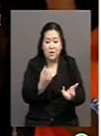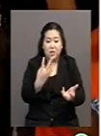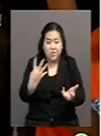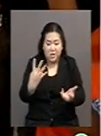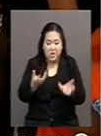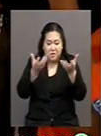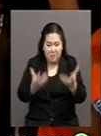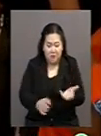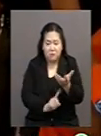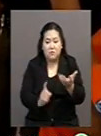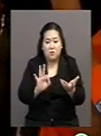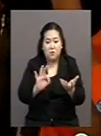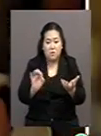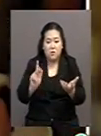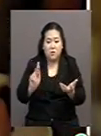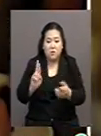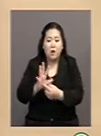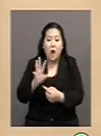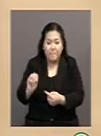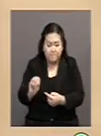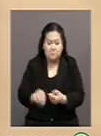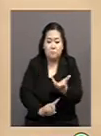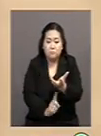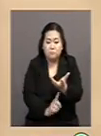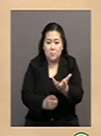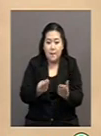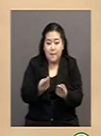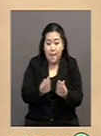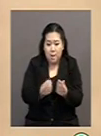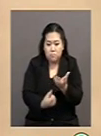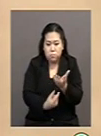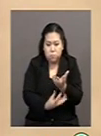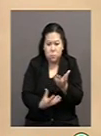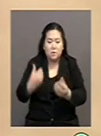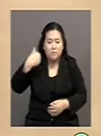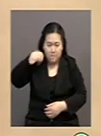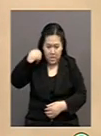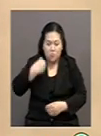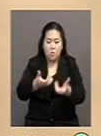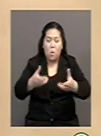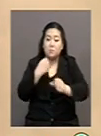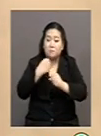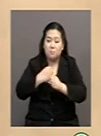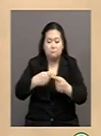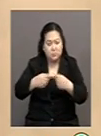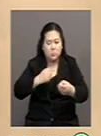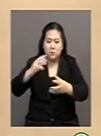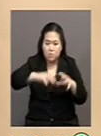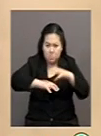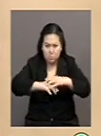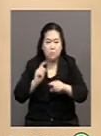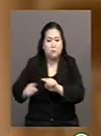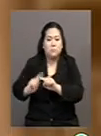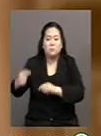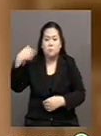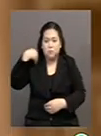ยาบ้าอีก 13,800 กว่าเม็ดตาช่างแบบดิจิตอลจำนวน1เครื่องพร้อมอุปกรณ์บรรจุนอกจากนี้นะคะยังขยายผล